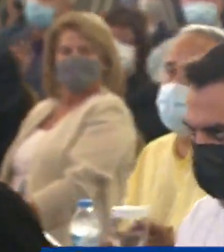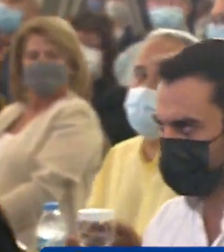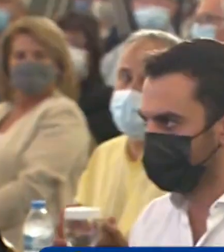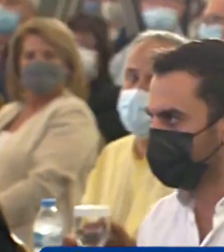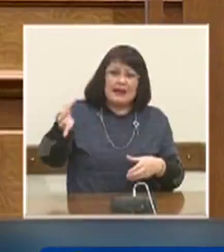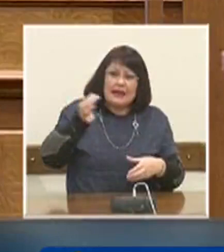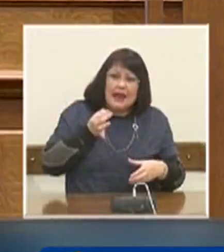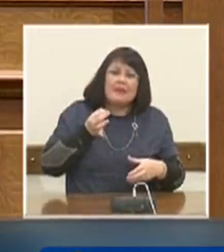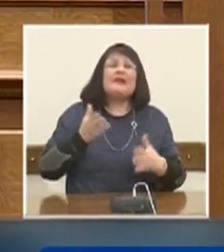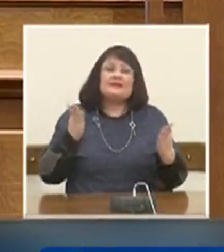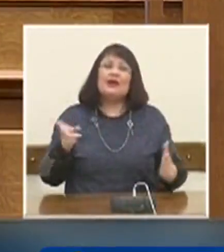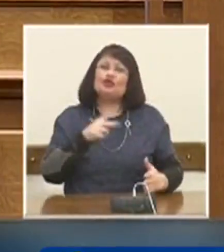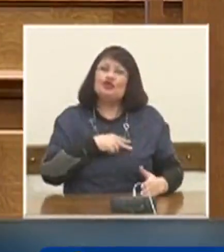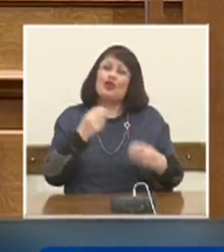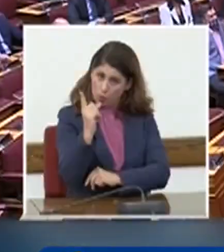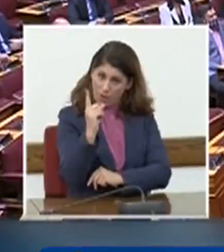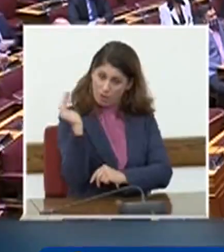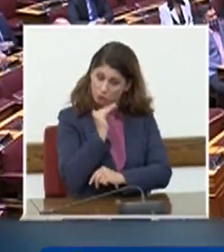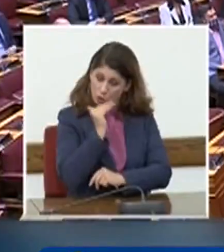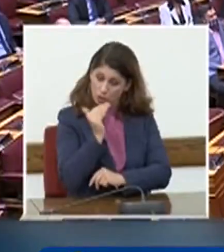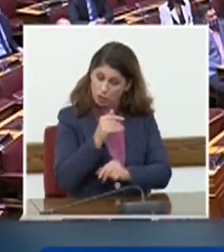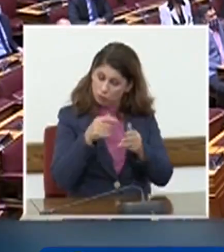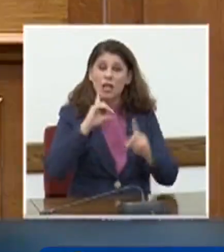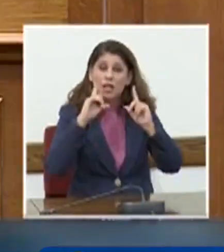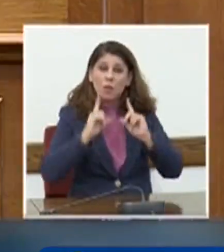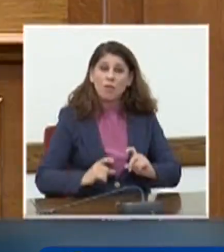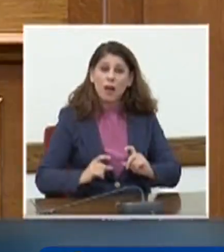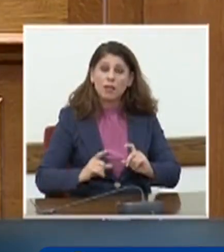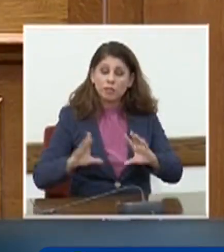Πώς σχολιάζει τη στάση του Πρωθυπουργού στο αίτημα του ΣΥΡΙΖΑ να συσταθεί